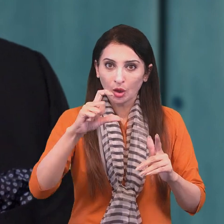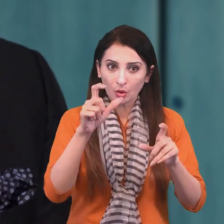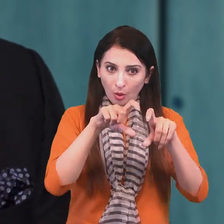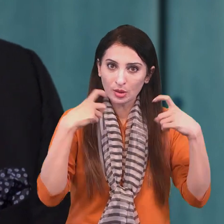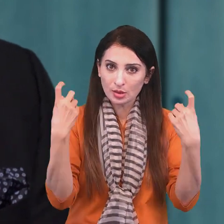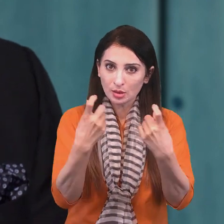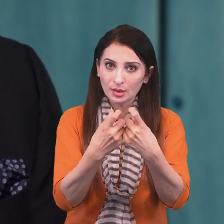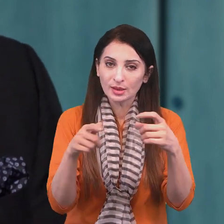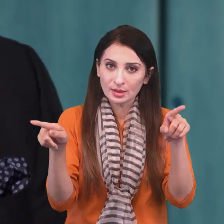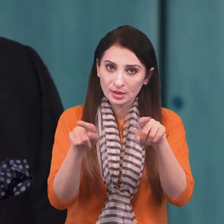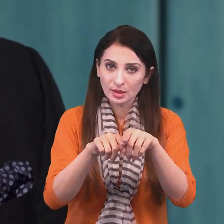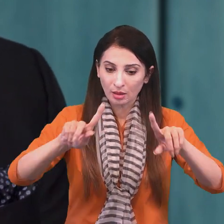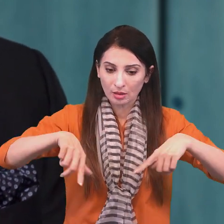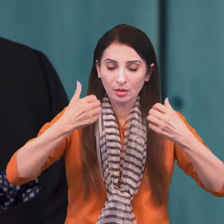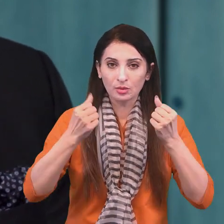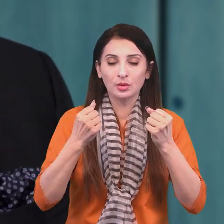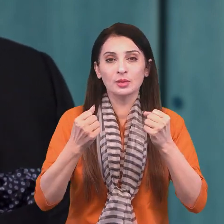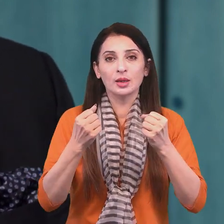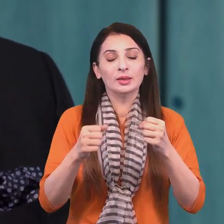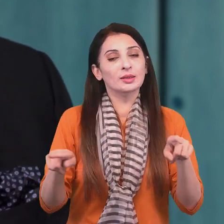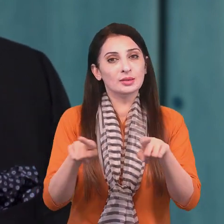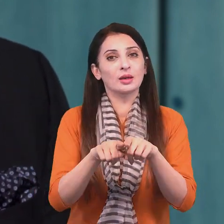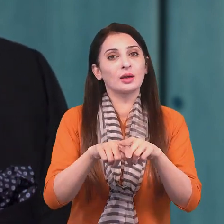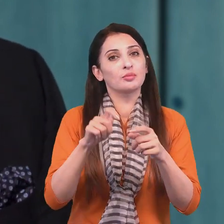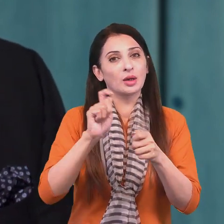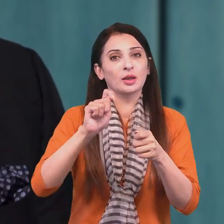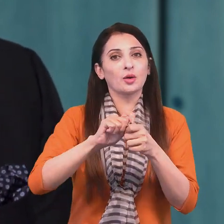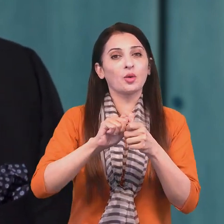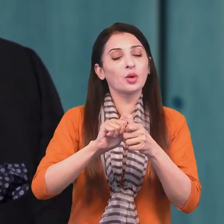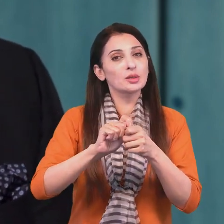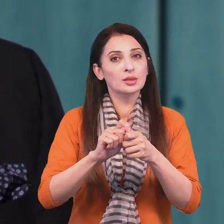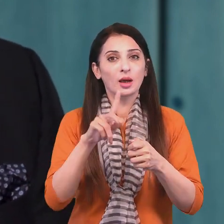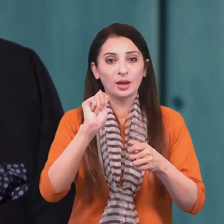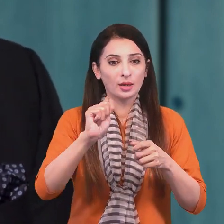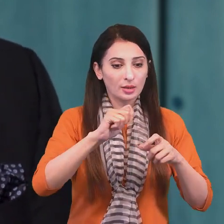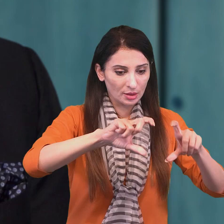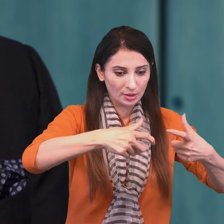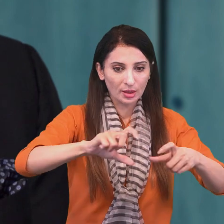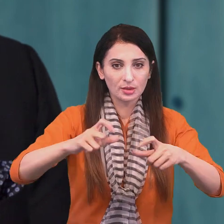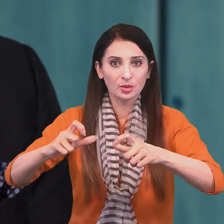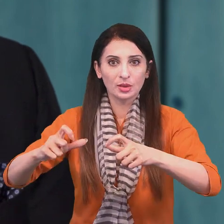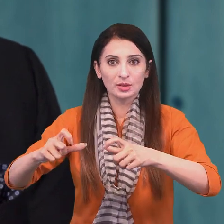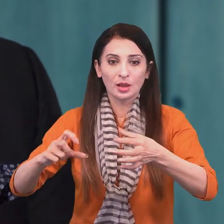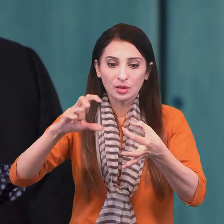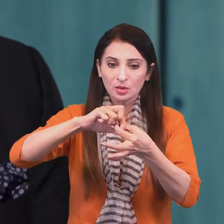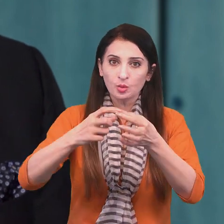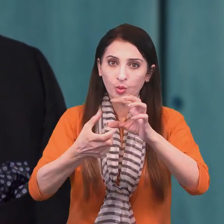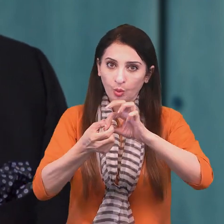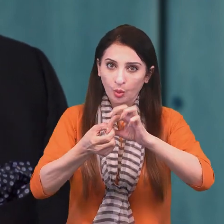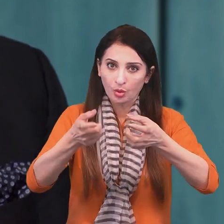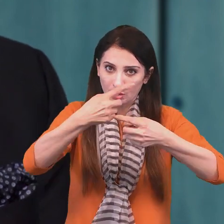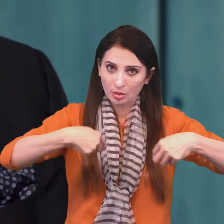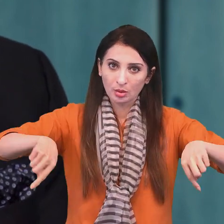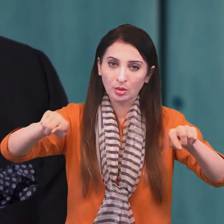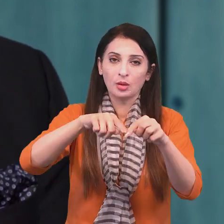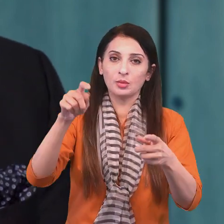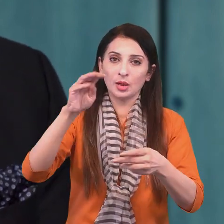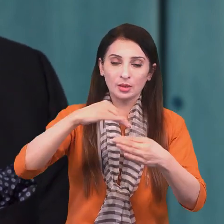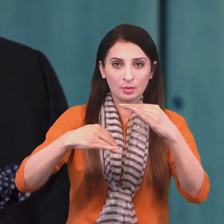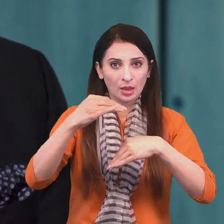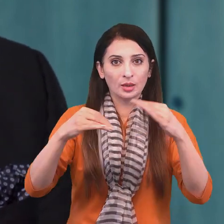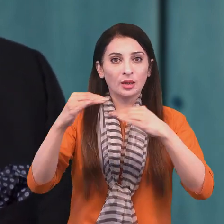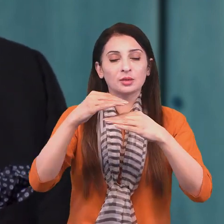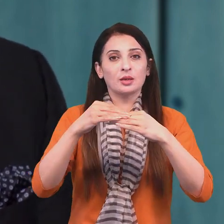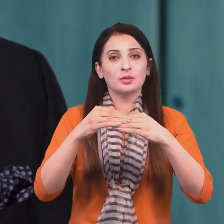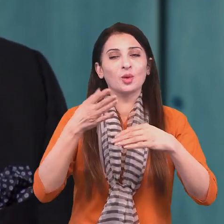مراکز قائم کیے جائیں، اور تمام جو تحصیلیں ہیں ان کے اندر سپورٹس کمپلیکس تعمیر کیے جائیں، کیونکہ اب ہم دیکھ رہے ہیں کہ